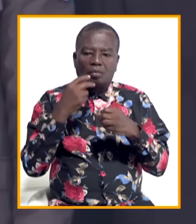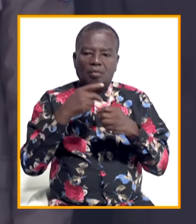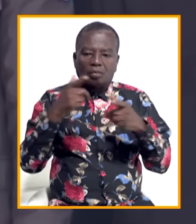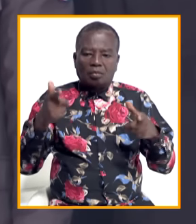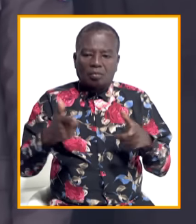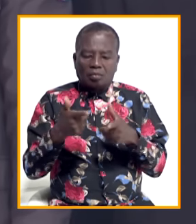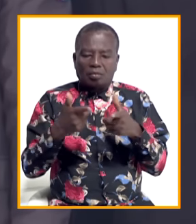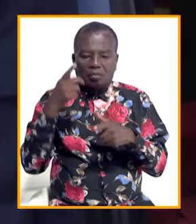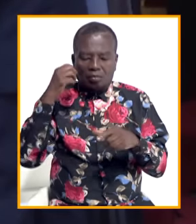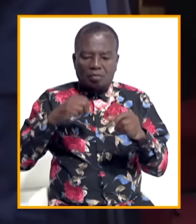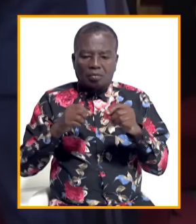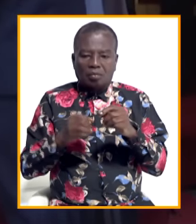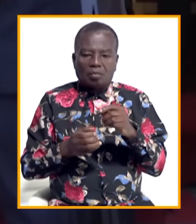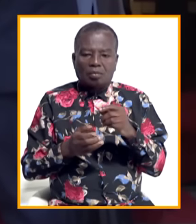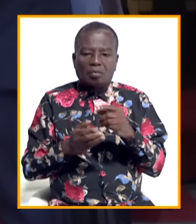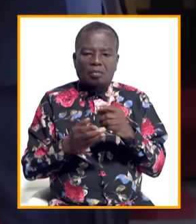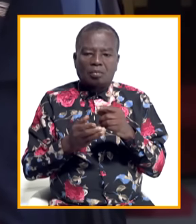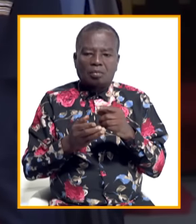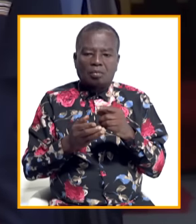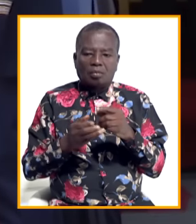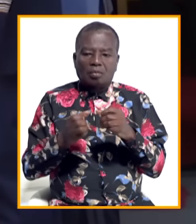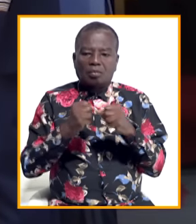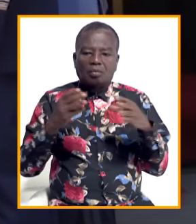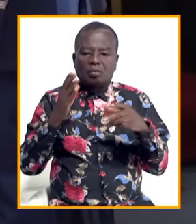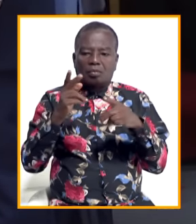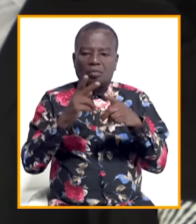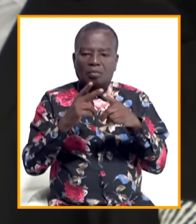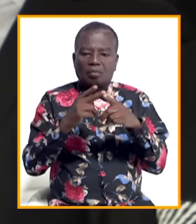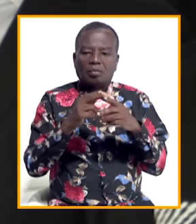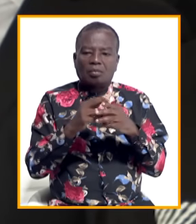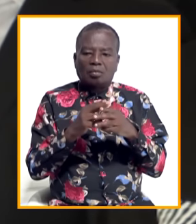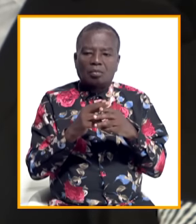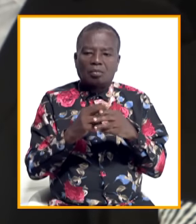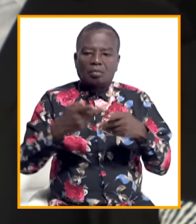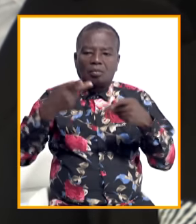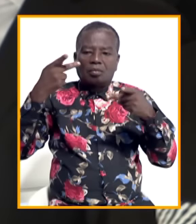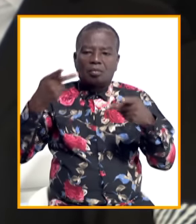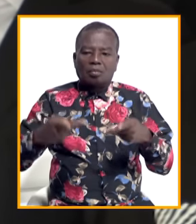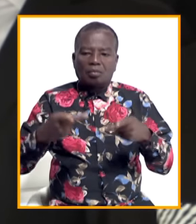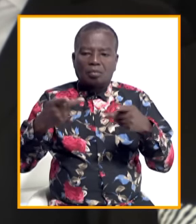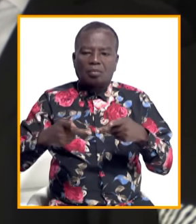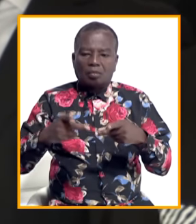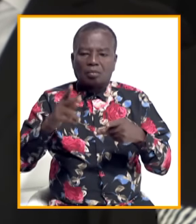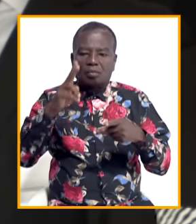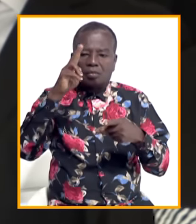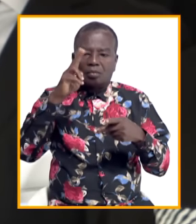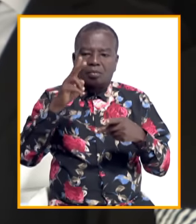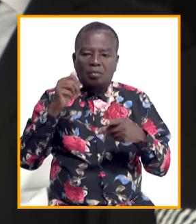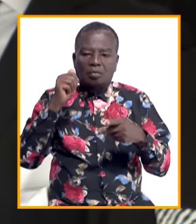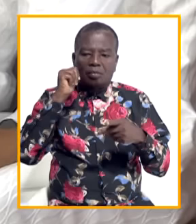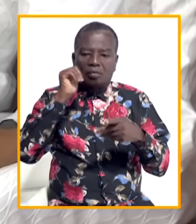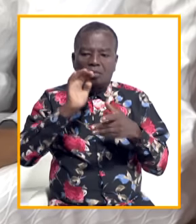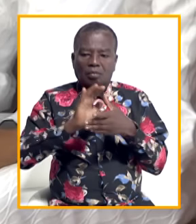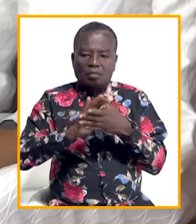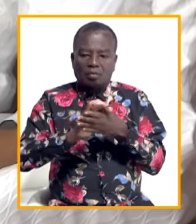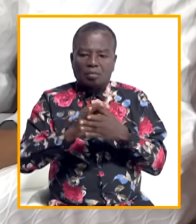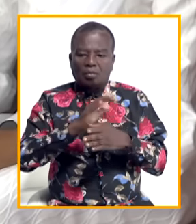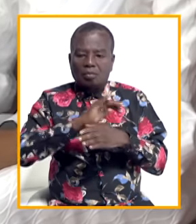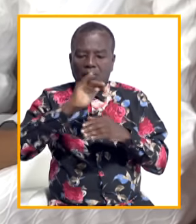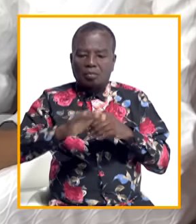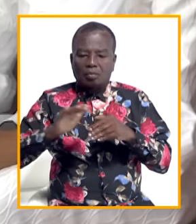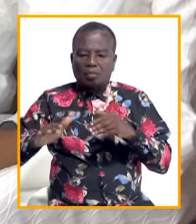professionnelle forgée patiemment, sans raccourci. En présence de sa veuve, de ses enfants et de tous